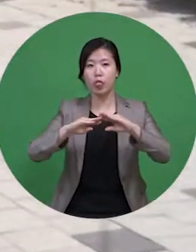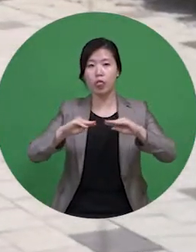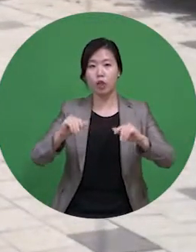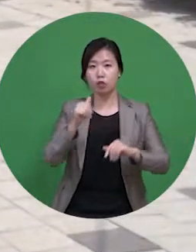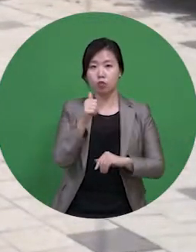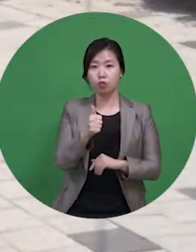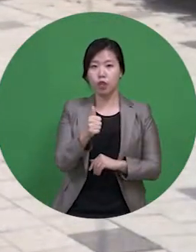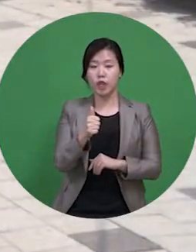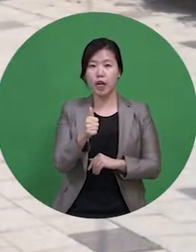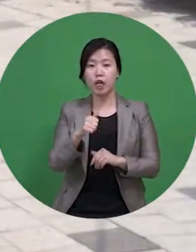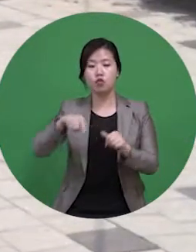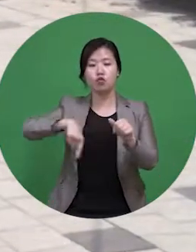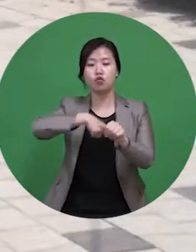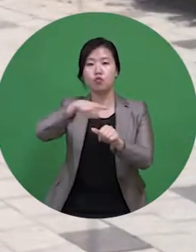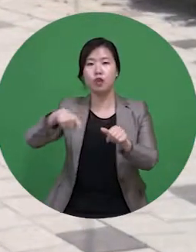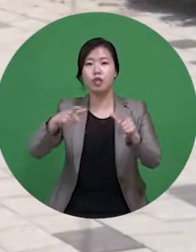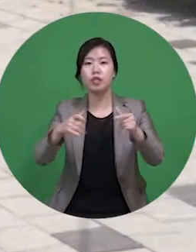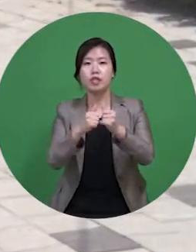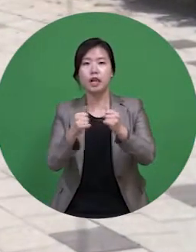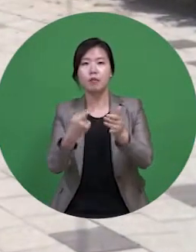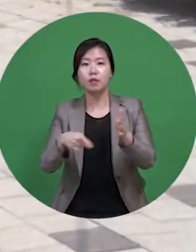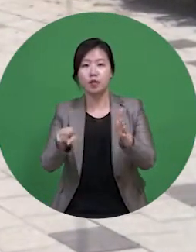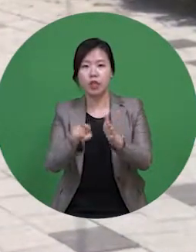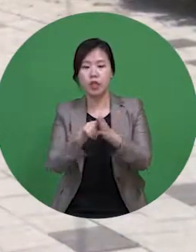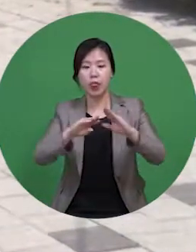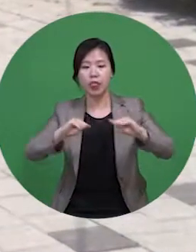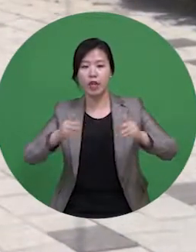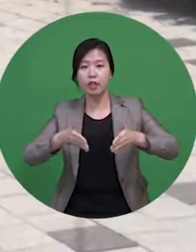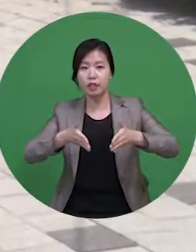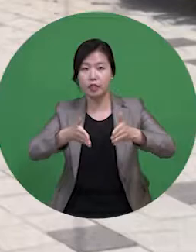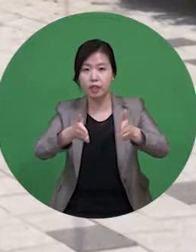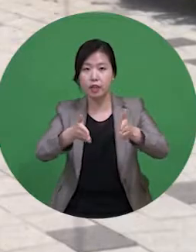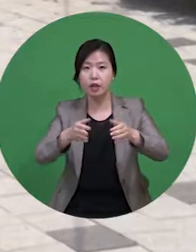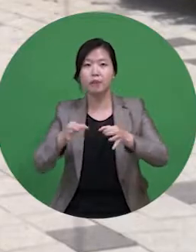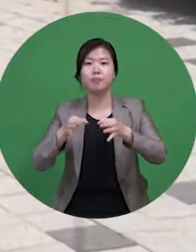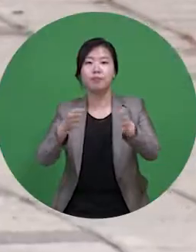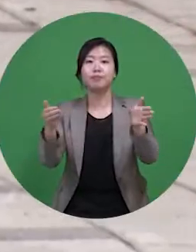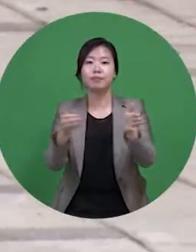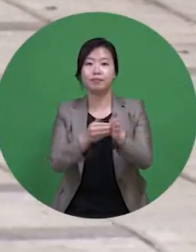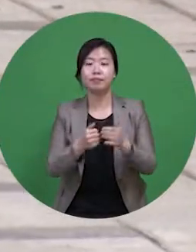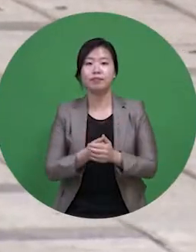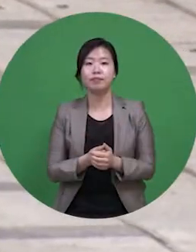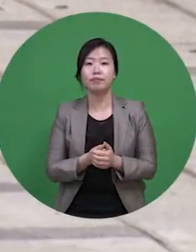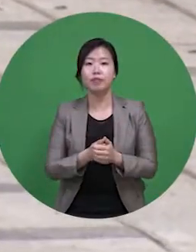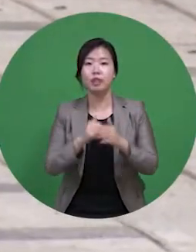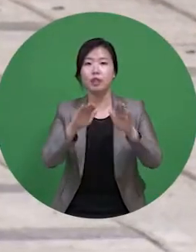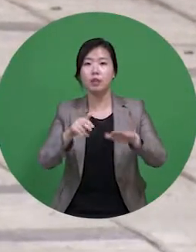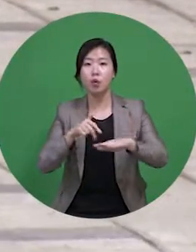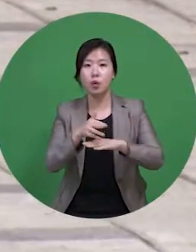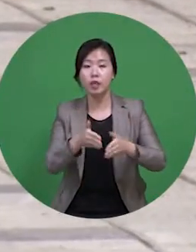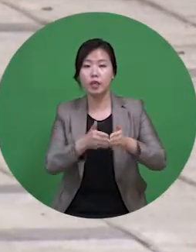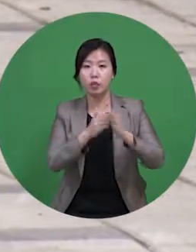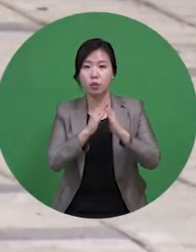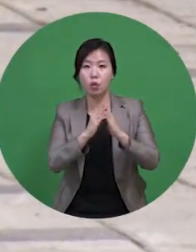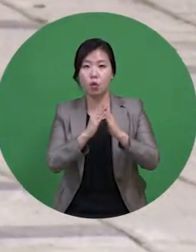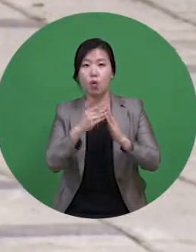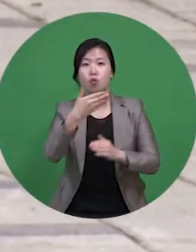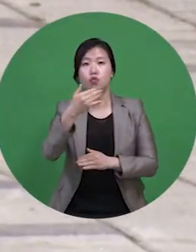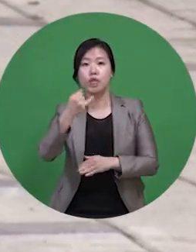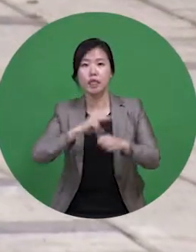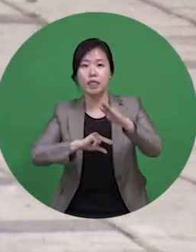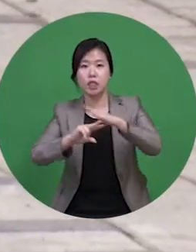토지 소유주가 인근 주민들을 위해 도로 부지를 기부 체납했습니다. 이번 보행로 개설로